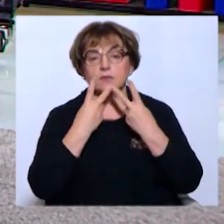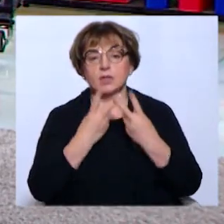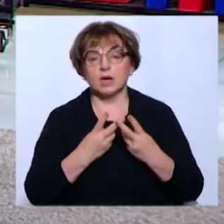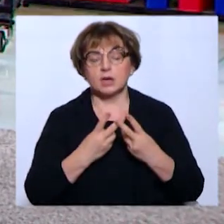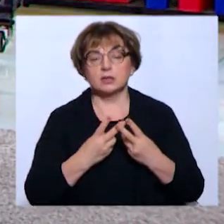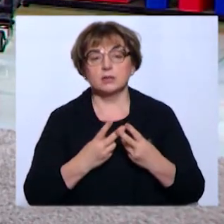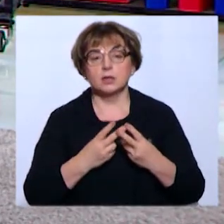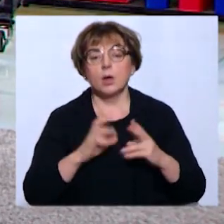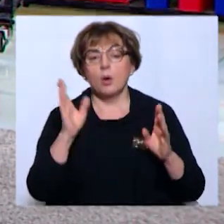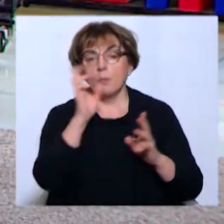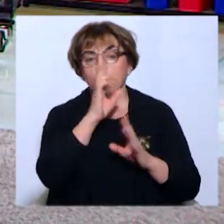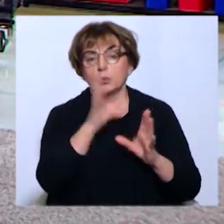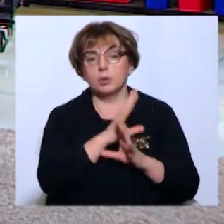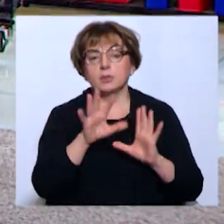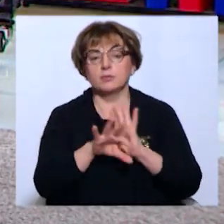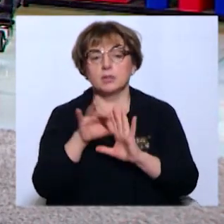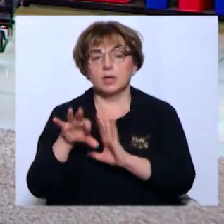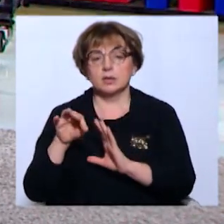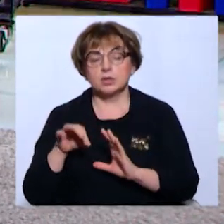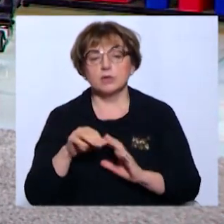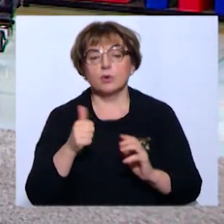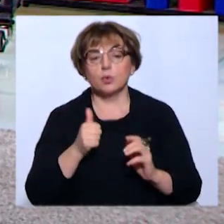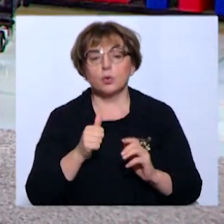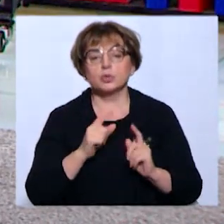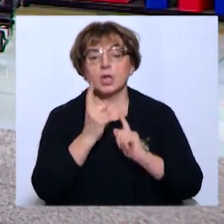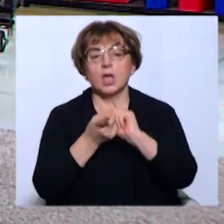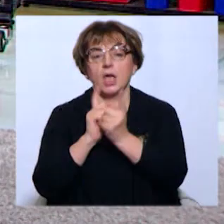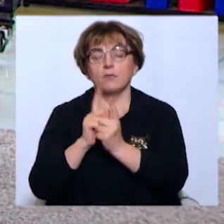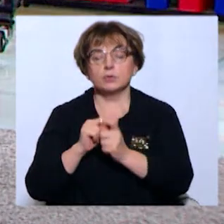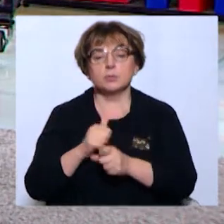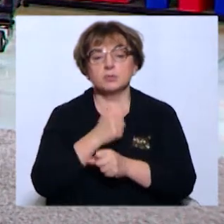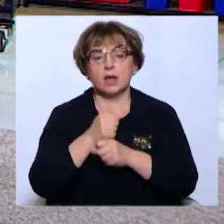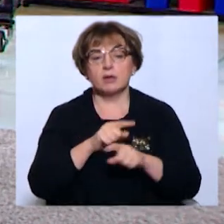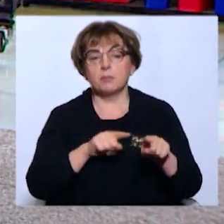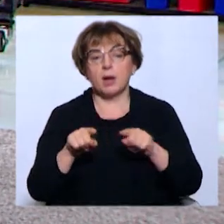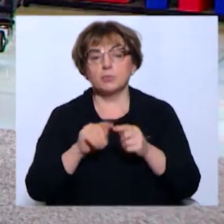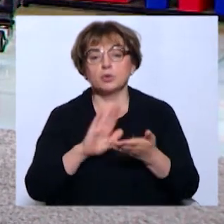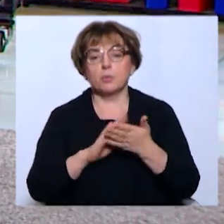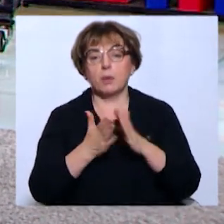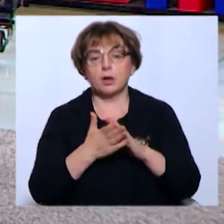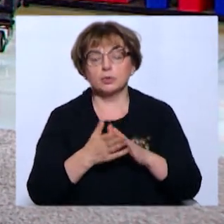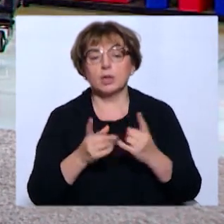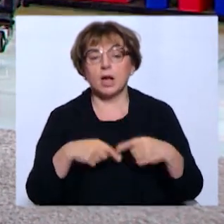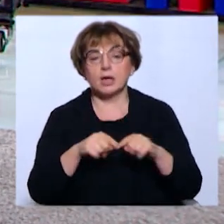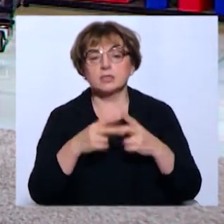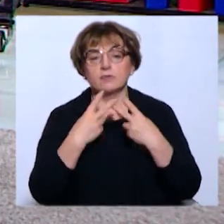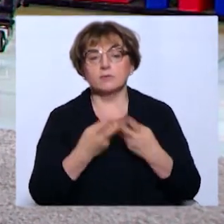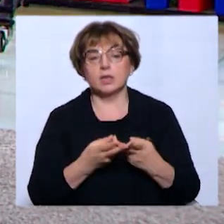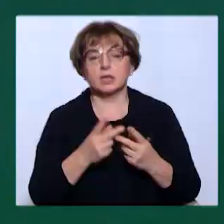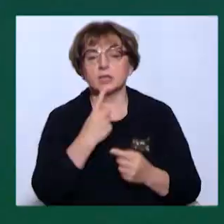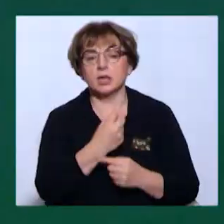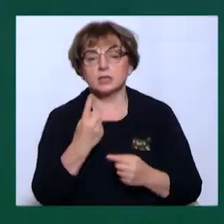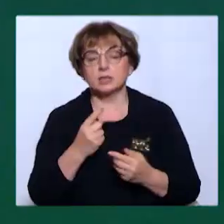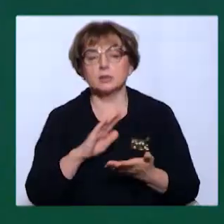განვიხილეთ ბუნებრივი გადარჩევა, როგორც ევოლუციის მთავარი მამოძრავებელი ფაქტორი. განვიხილეთ ასევე მისი